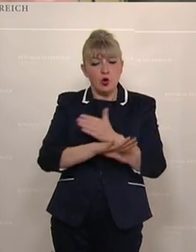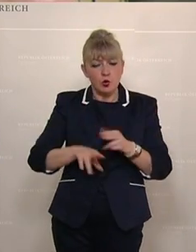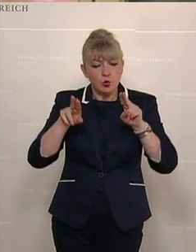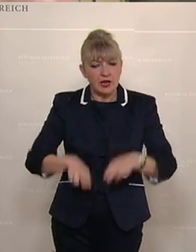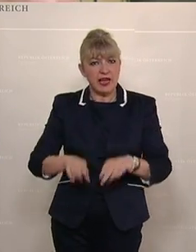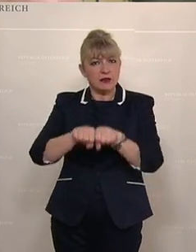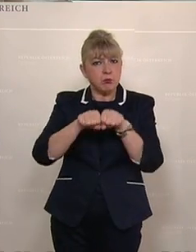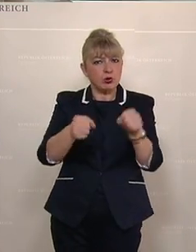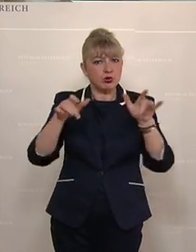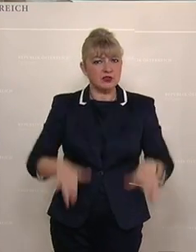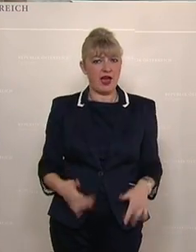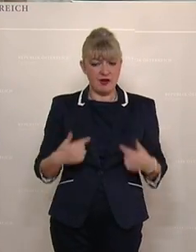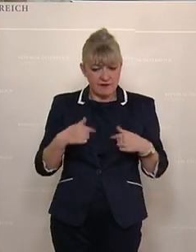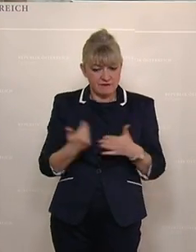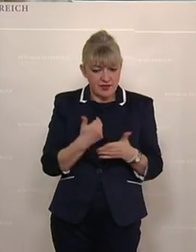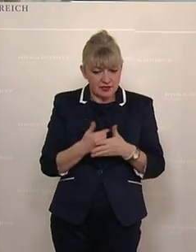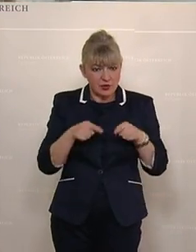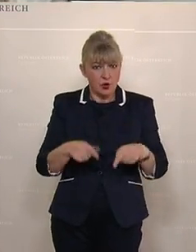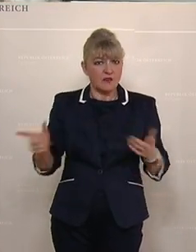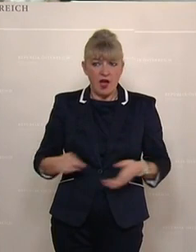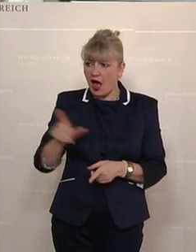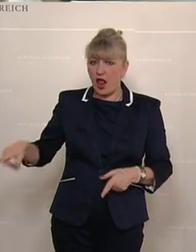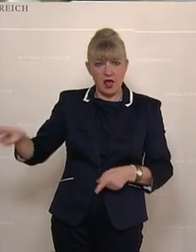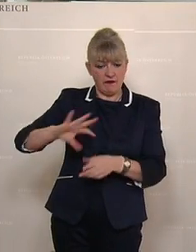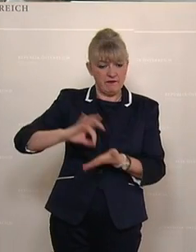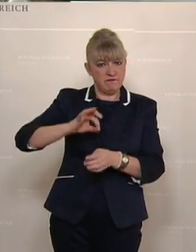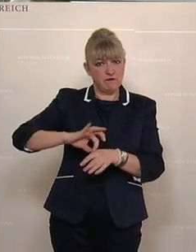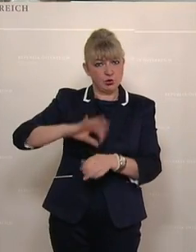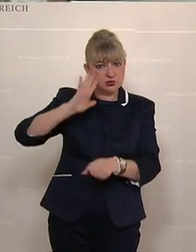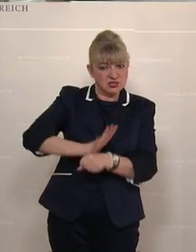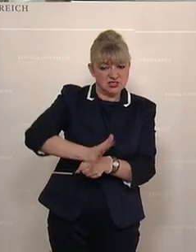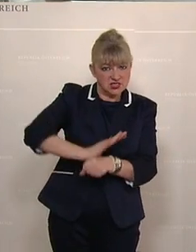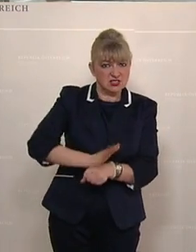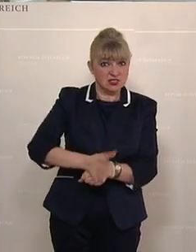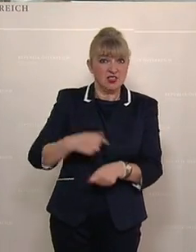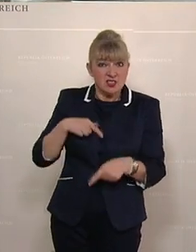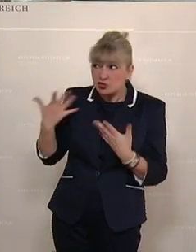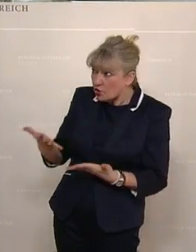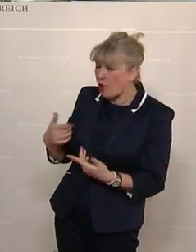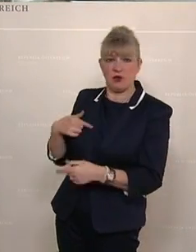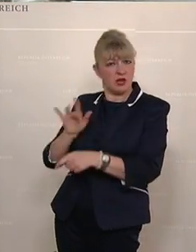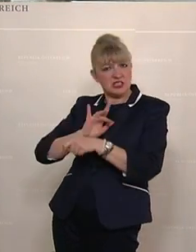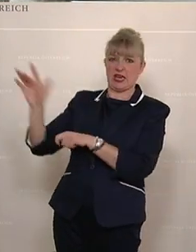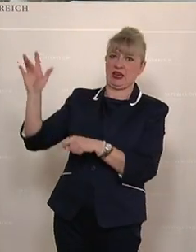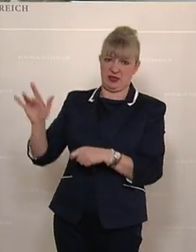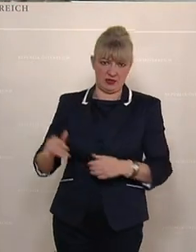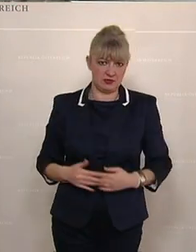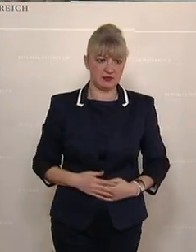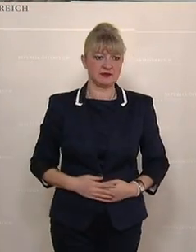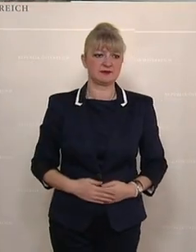bisher vertreten haben. Das alles wird jetzt mit Füßen getreten und dagegen sprechen wir uns aus.